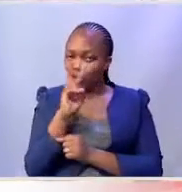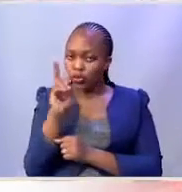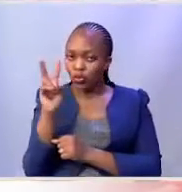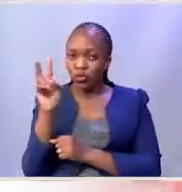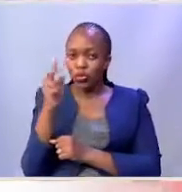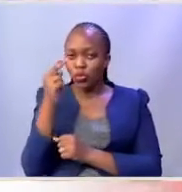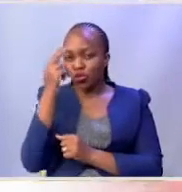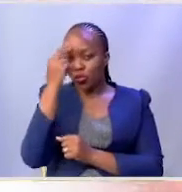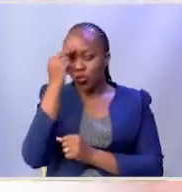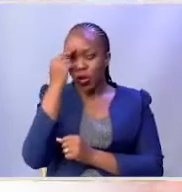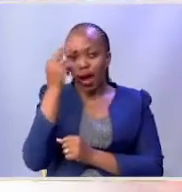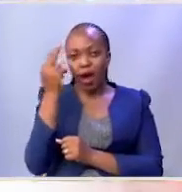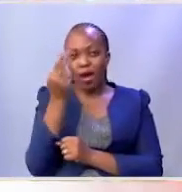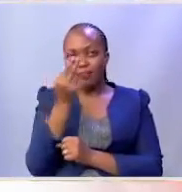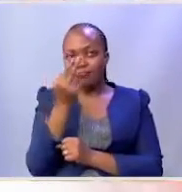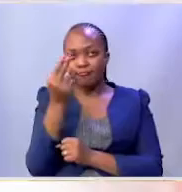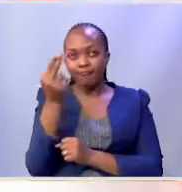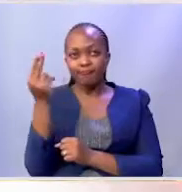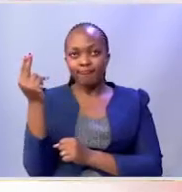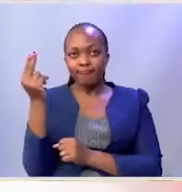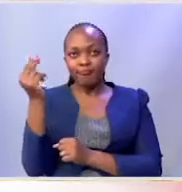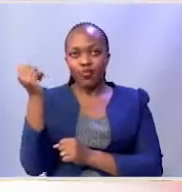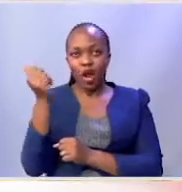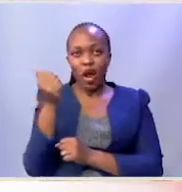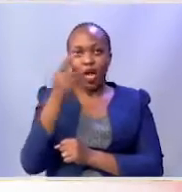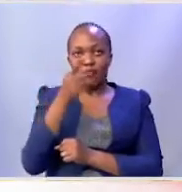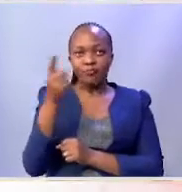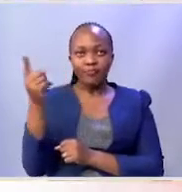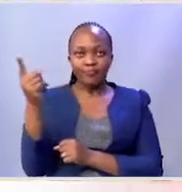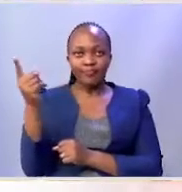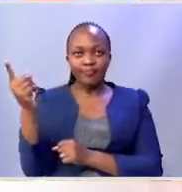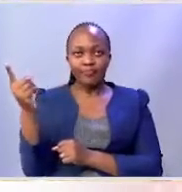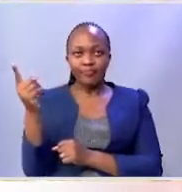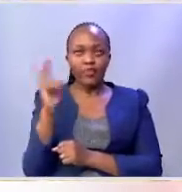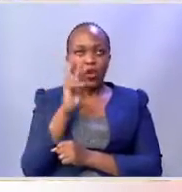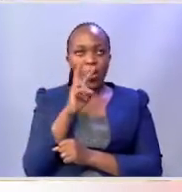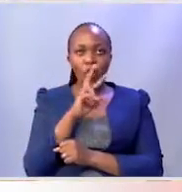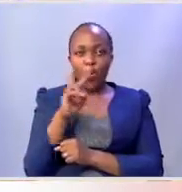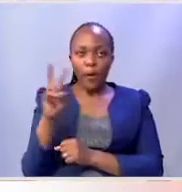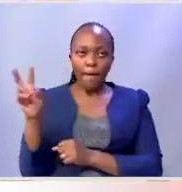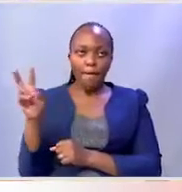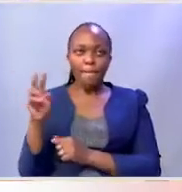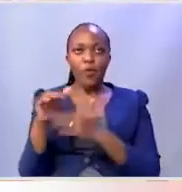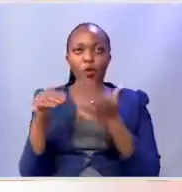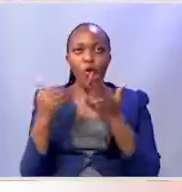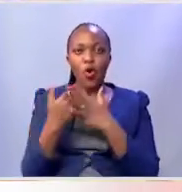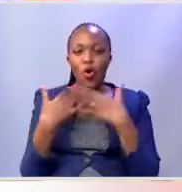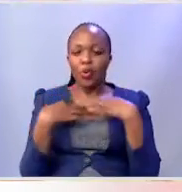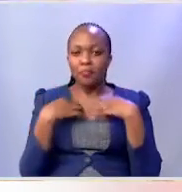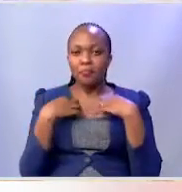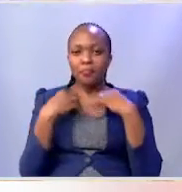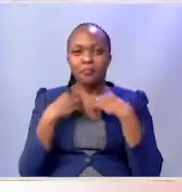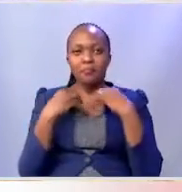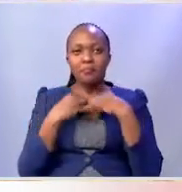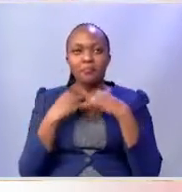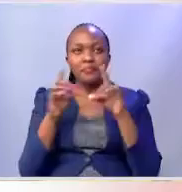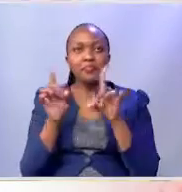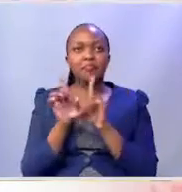Ukiangalia Turkana kote, ukiona Turkana vile wako, wote wamevaa colors za